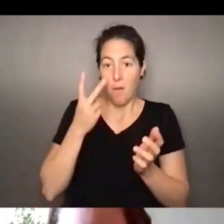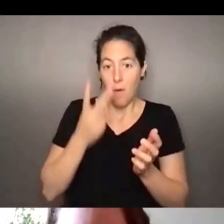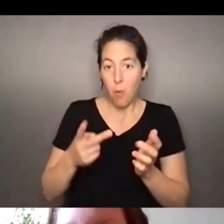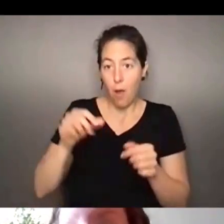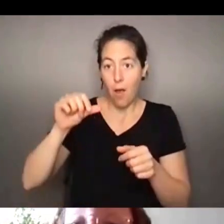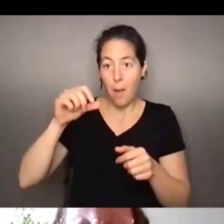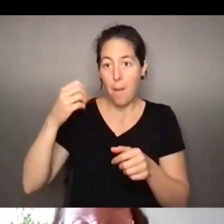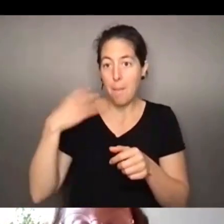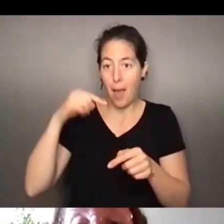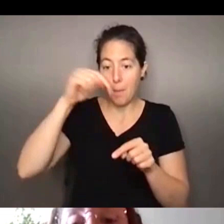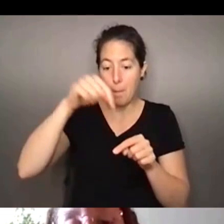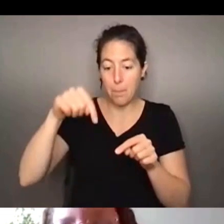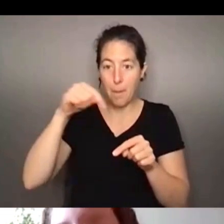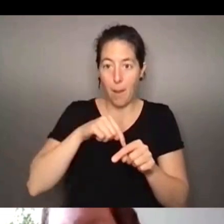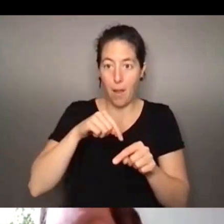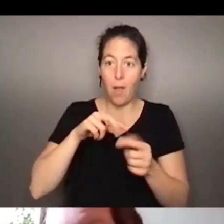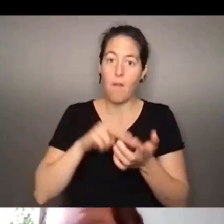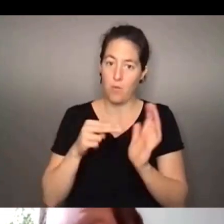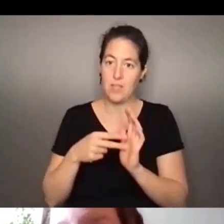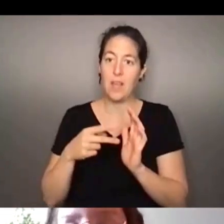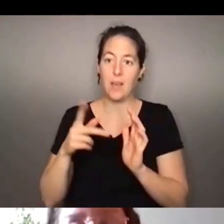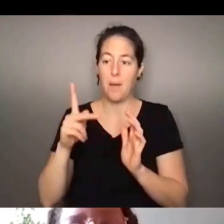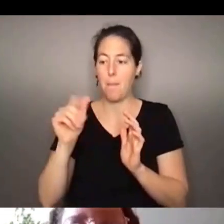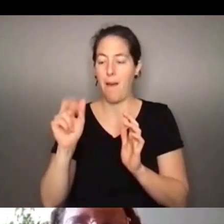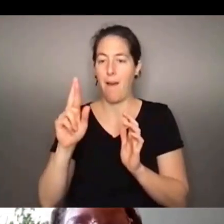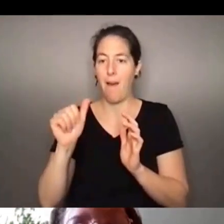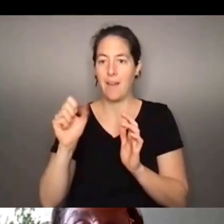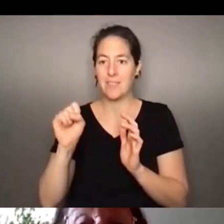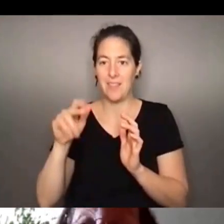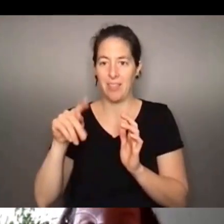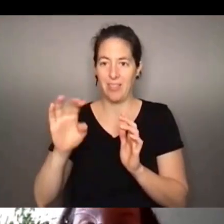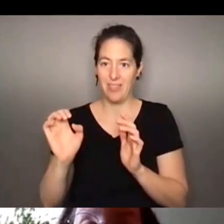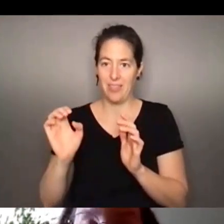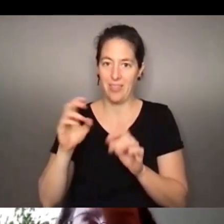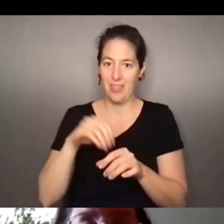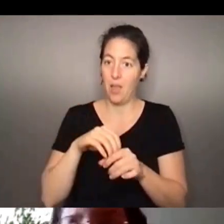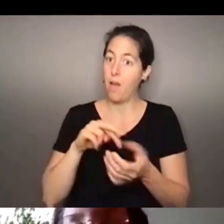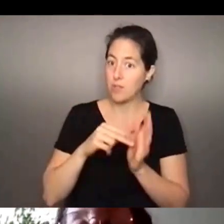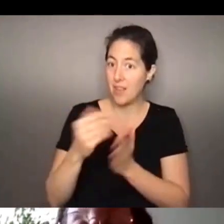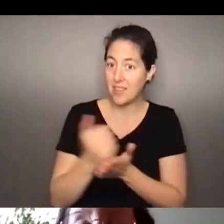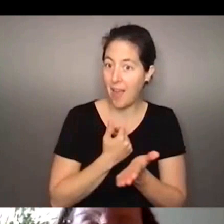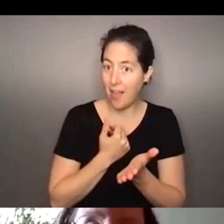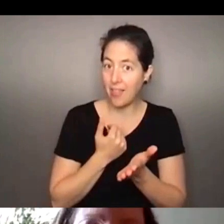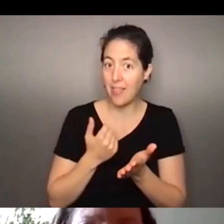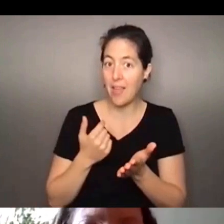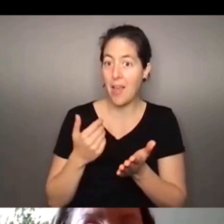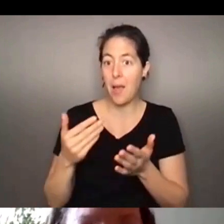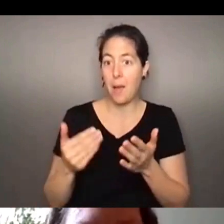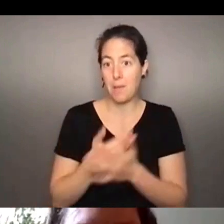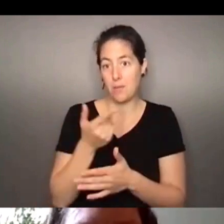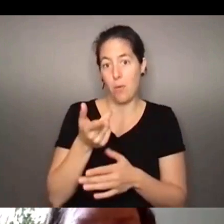comme ça veut dire qu'ils sont parasités. Et donc, on les garde parce que ceux-là vont